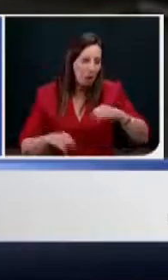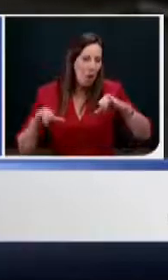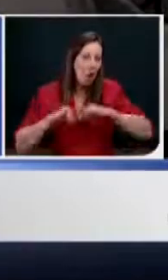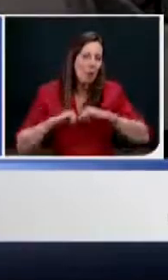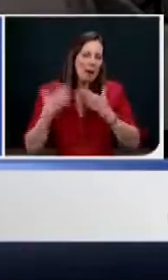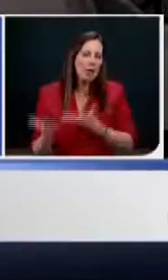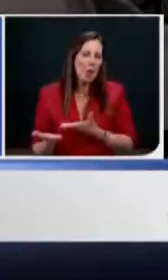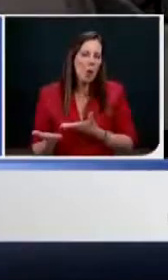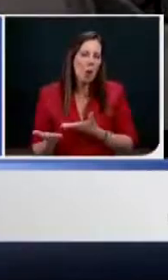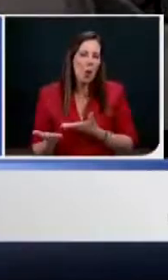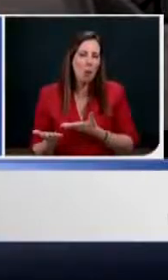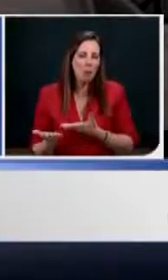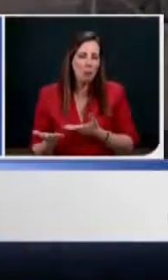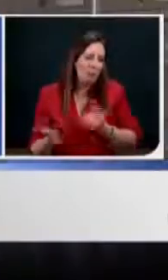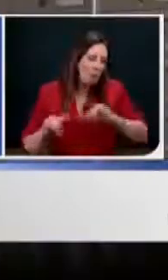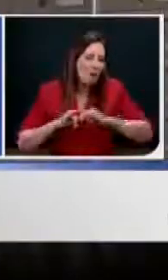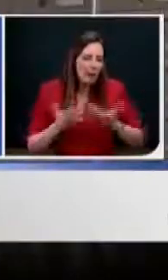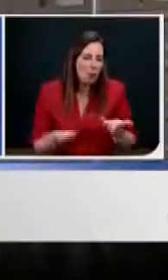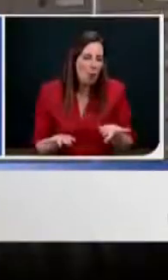אותו כבר